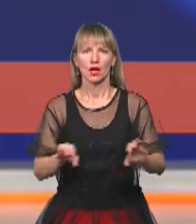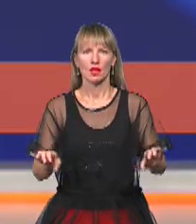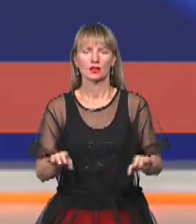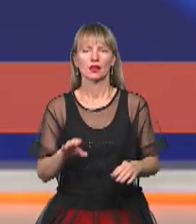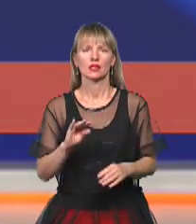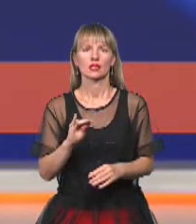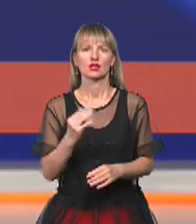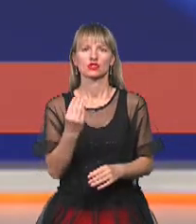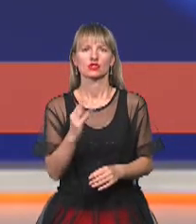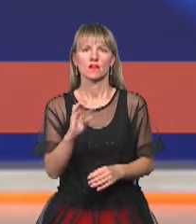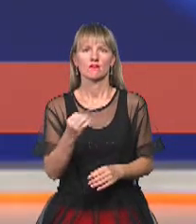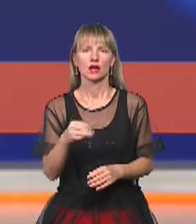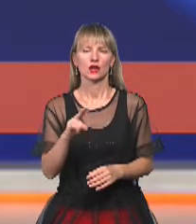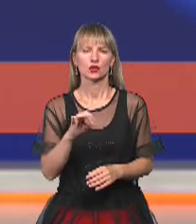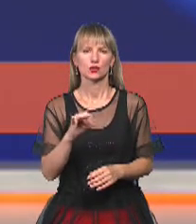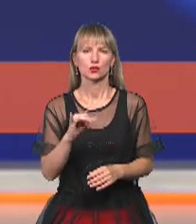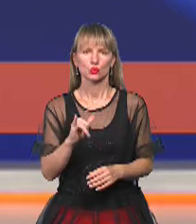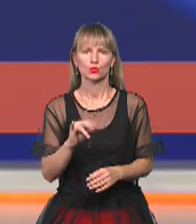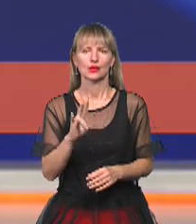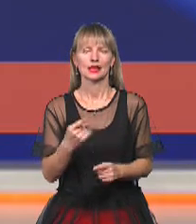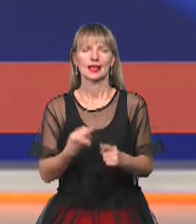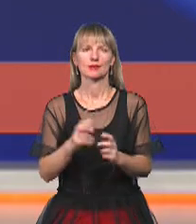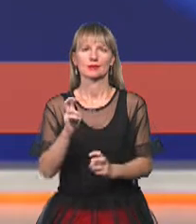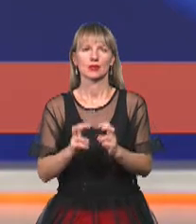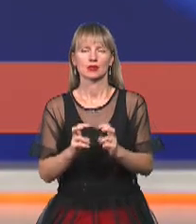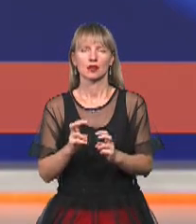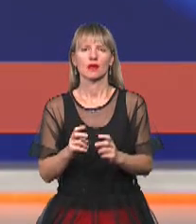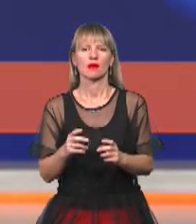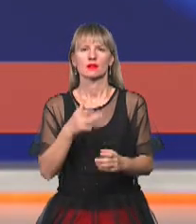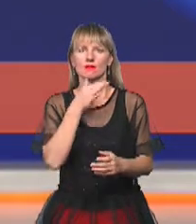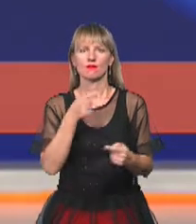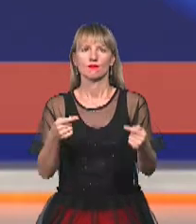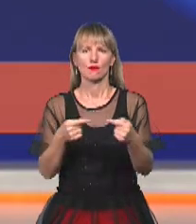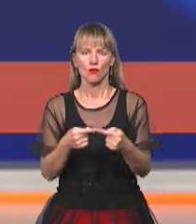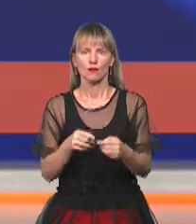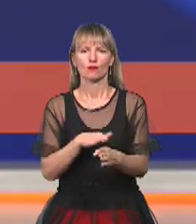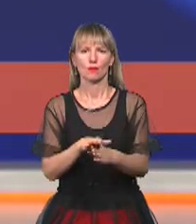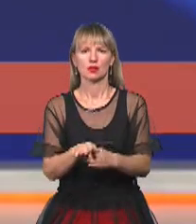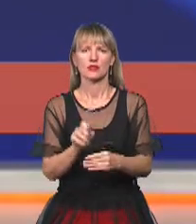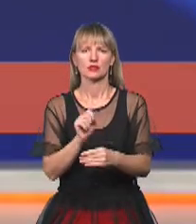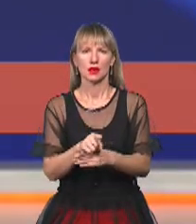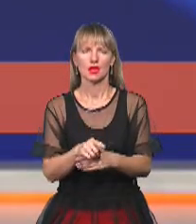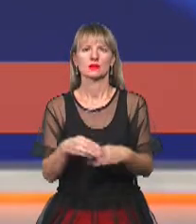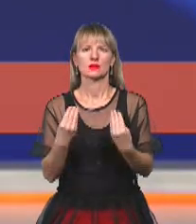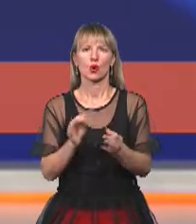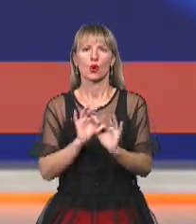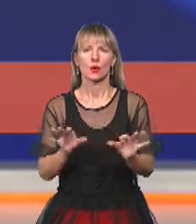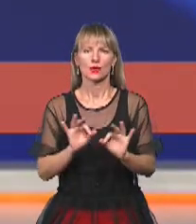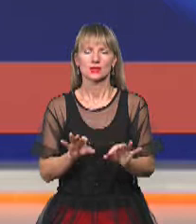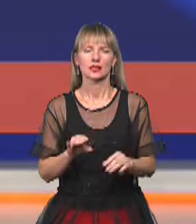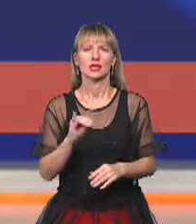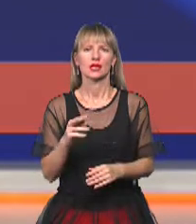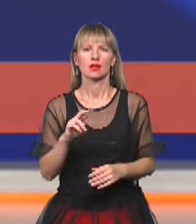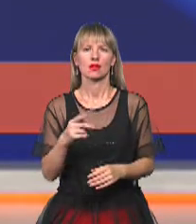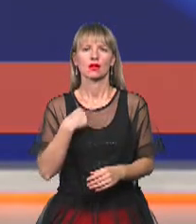також «Вельтум». Ці підприємства своєчасно опрацьовують звернення, надають коментарі, і як вже казали,